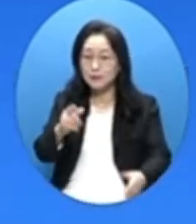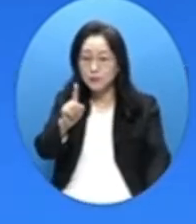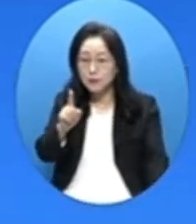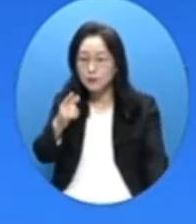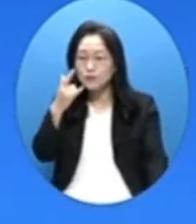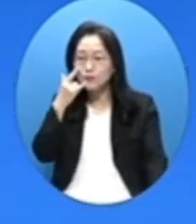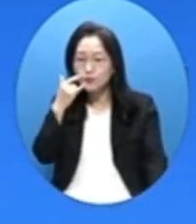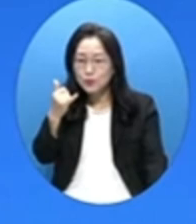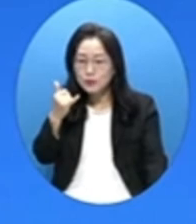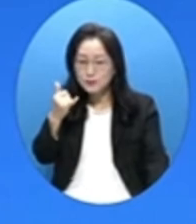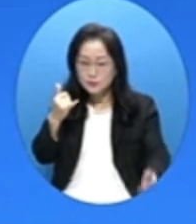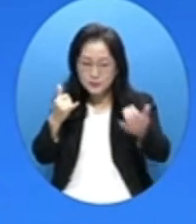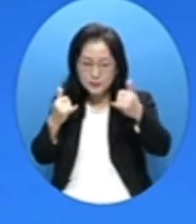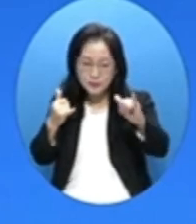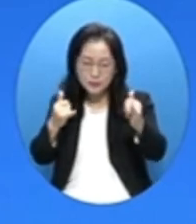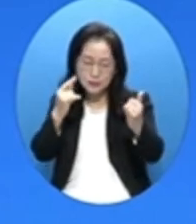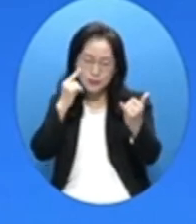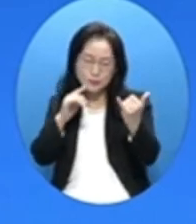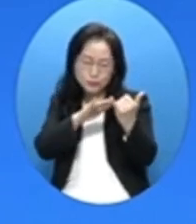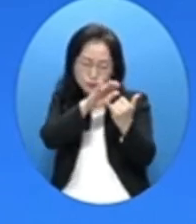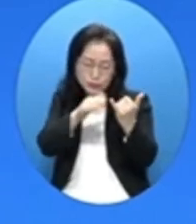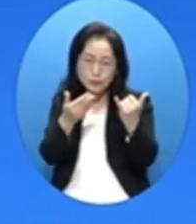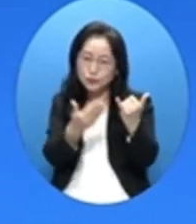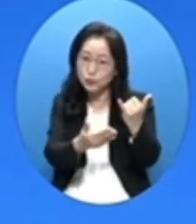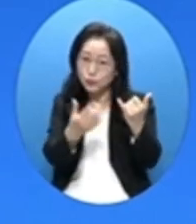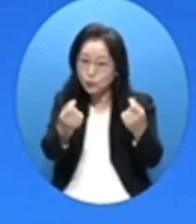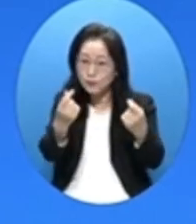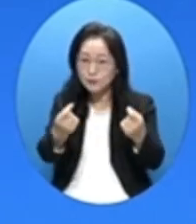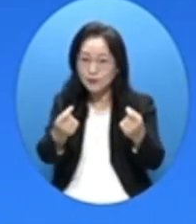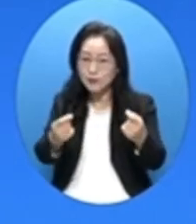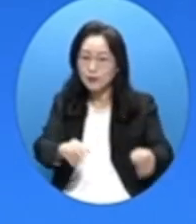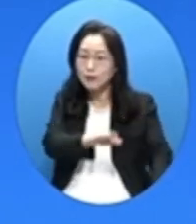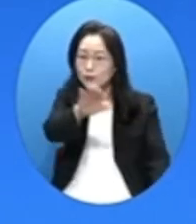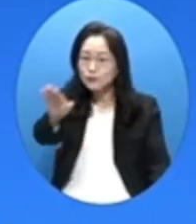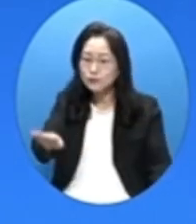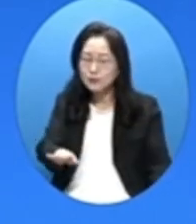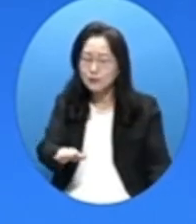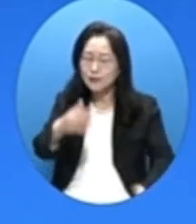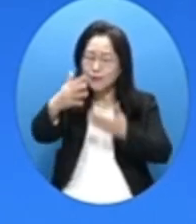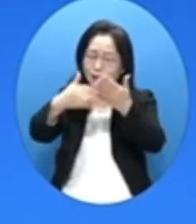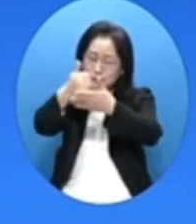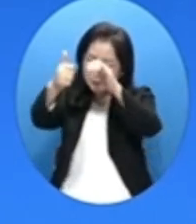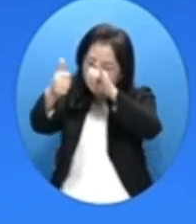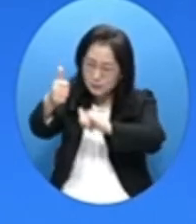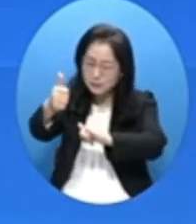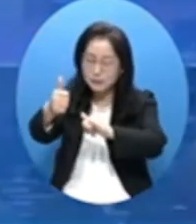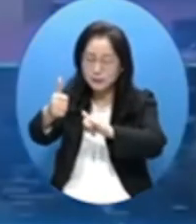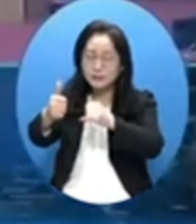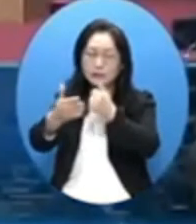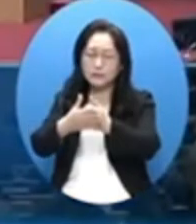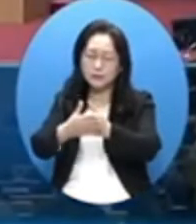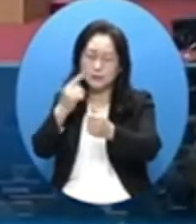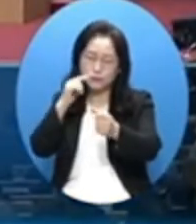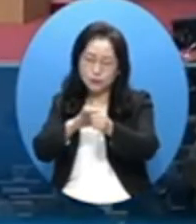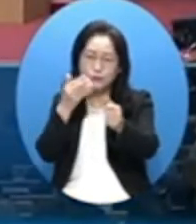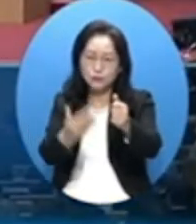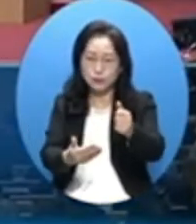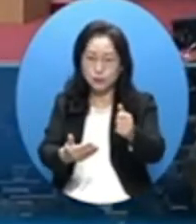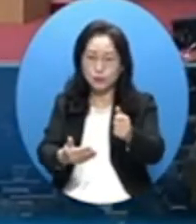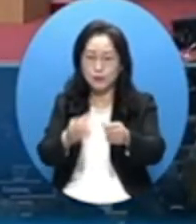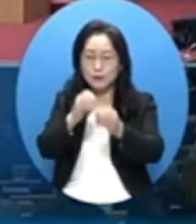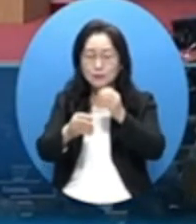자녀를 늘 궁이라고 속에는 우리들을 긍휼히 여기고 계신 것입니다 시편 103편 13절 14절입니다